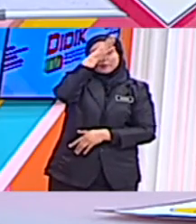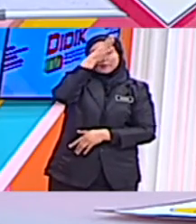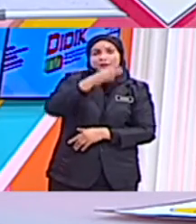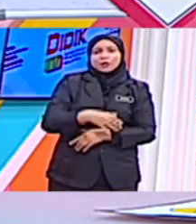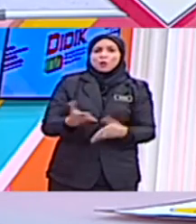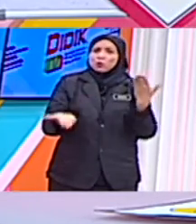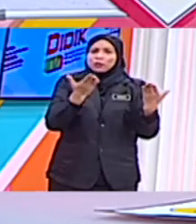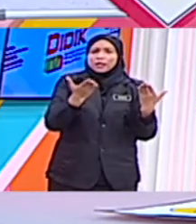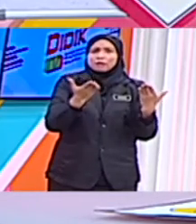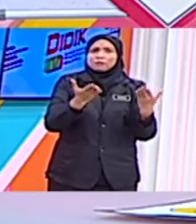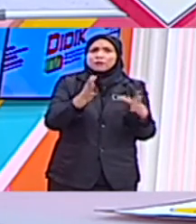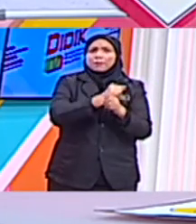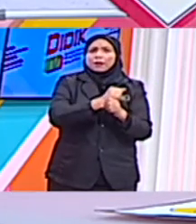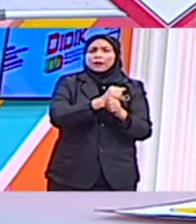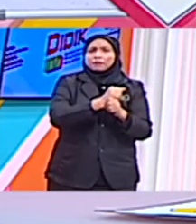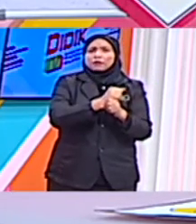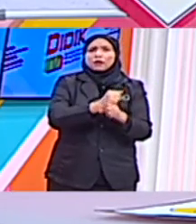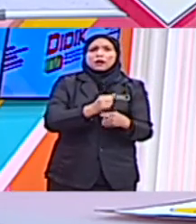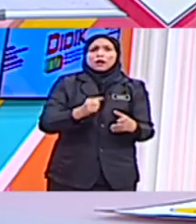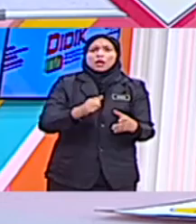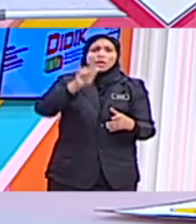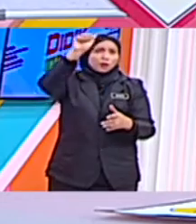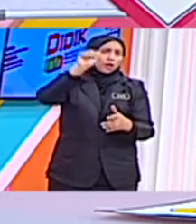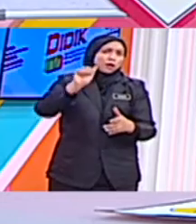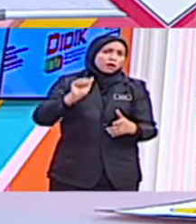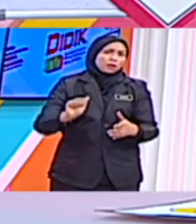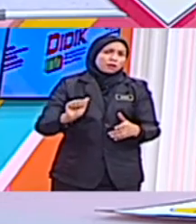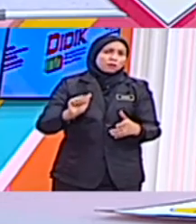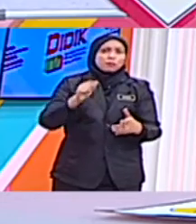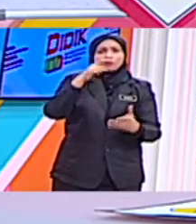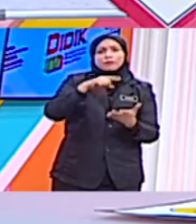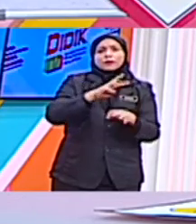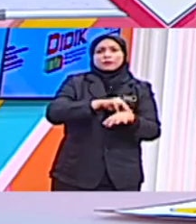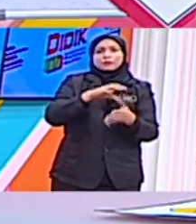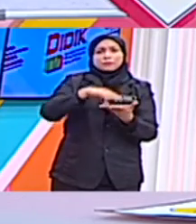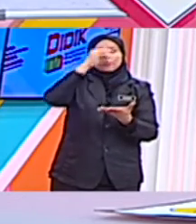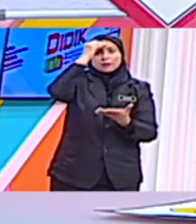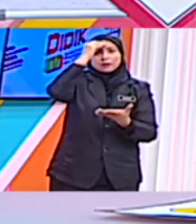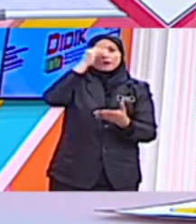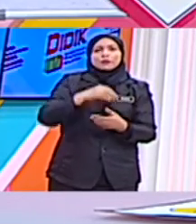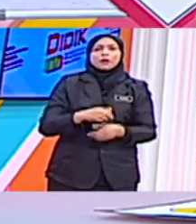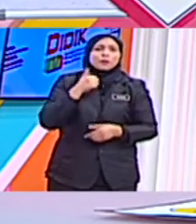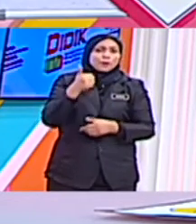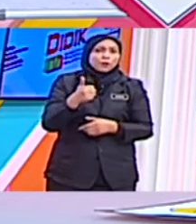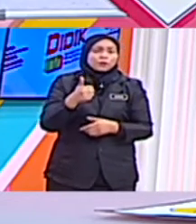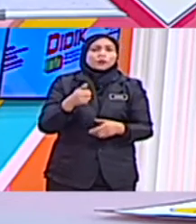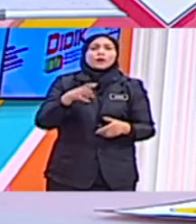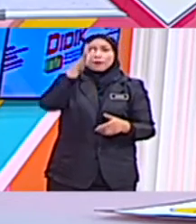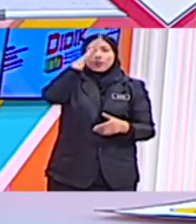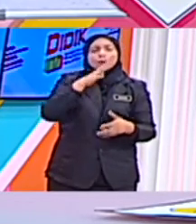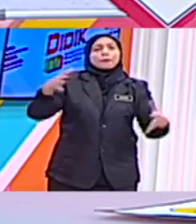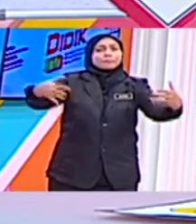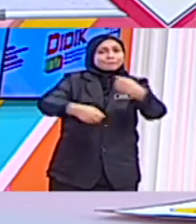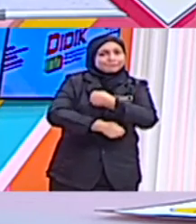A, ibu bapa peluk kita. Kita rasa seronok kan? Kita rasa yakin kan? Tapi sentuhan tidak selamat adalah sentuhan